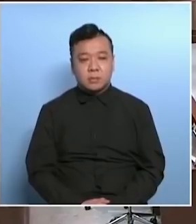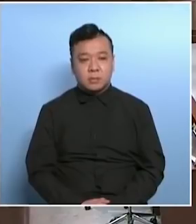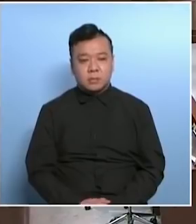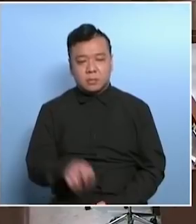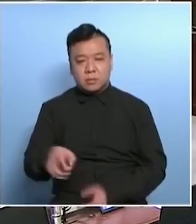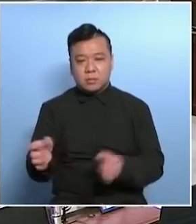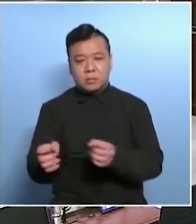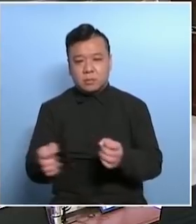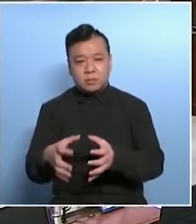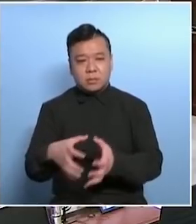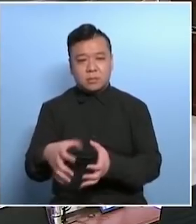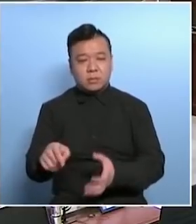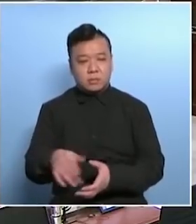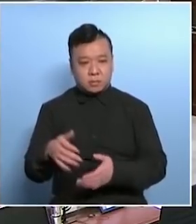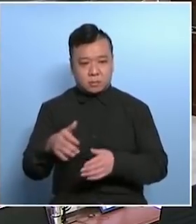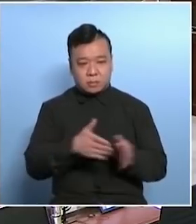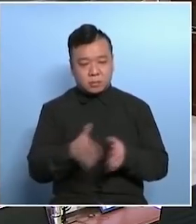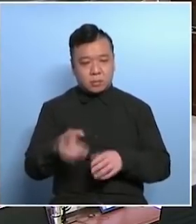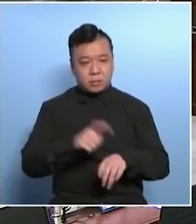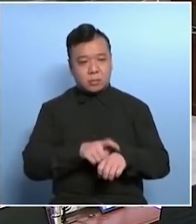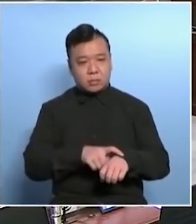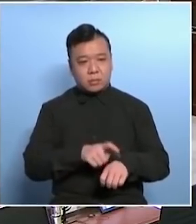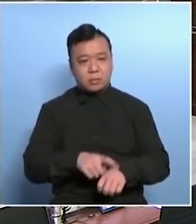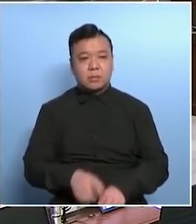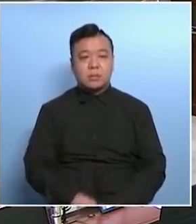喂，主席，過去一段日子，